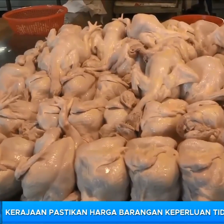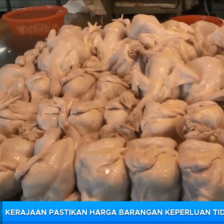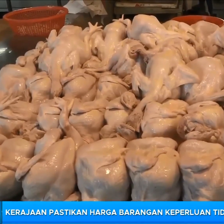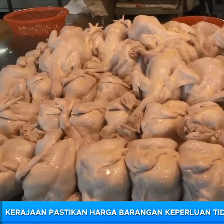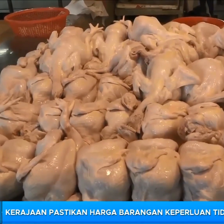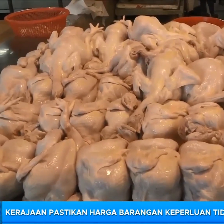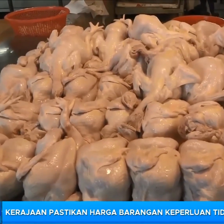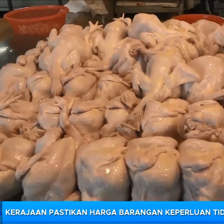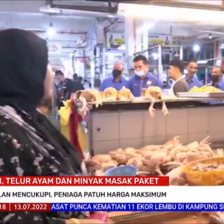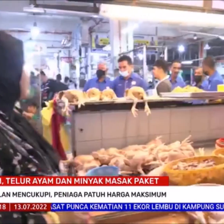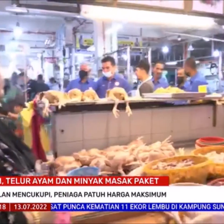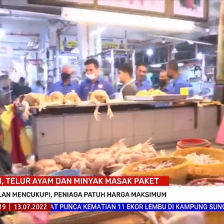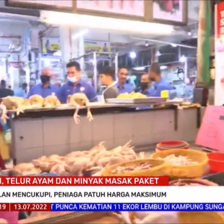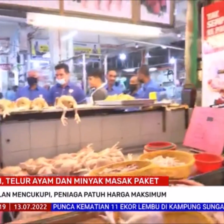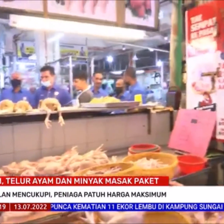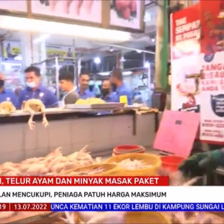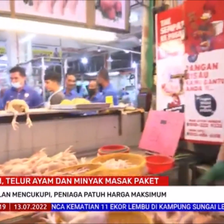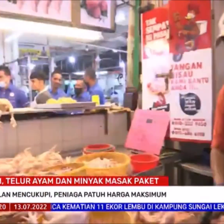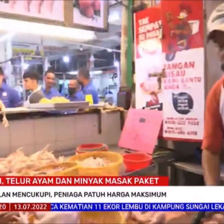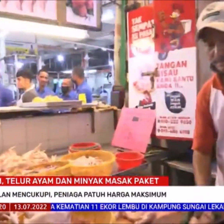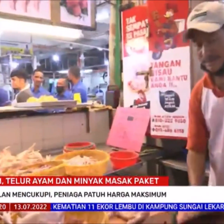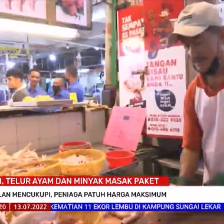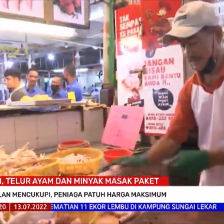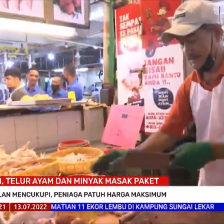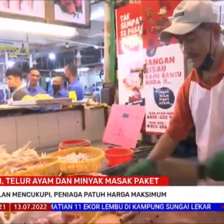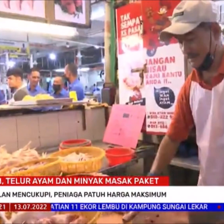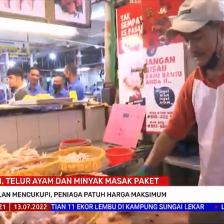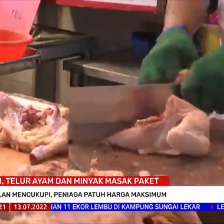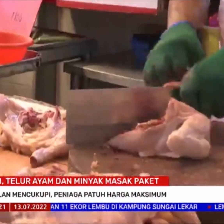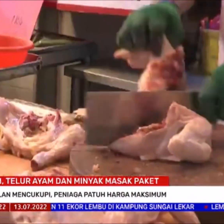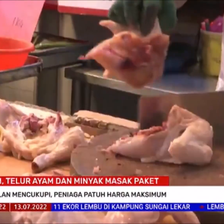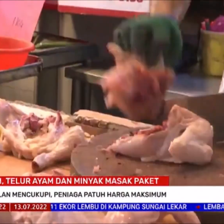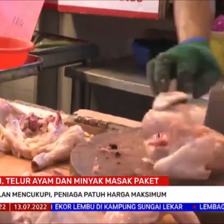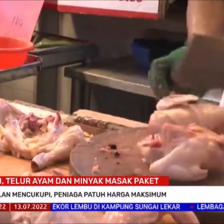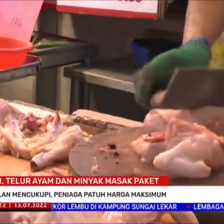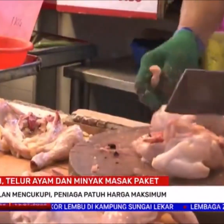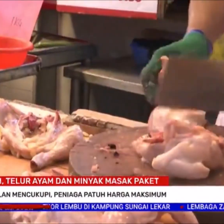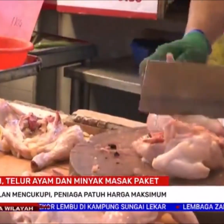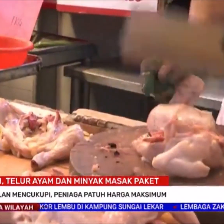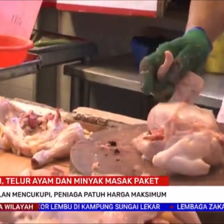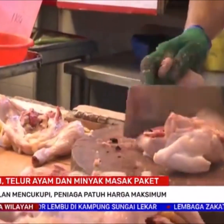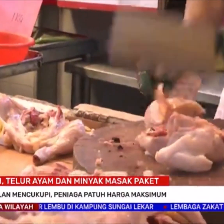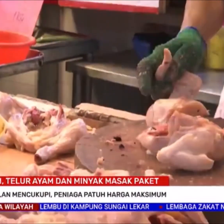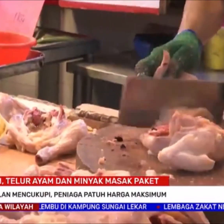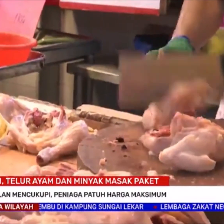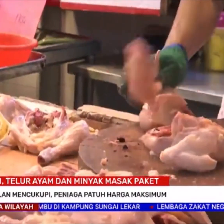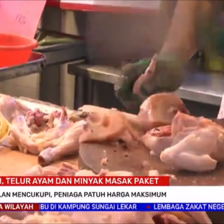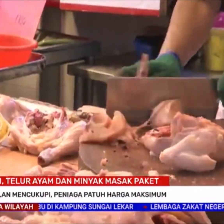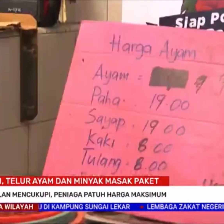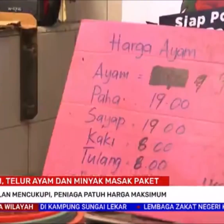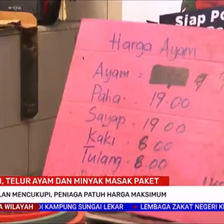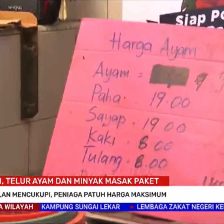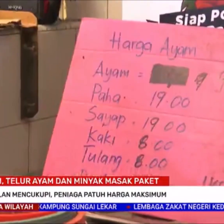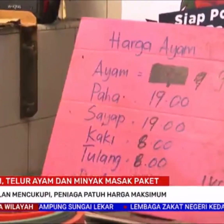Anwar Musa, setakat ini semua semakan telah dibuat oleh pasukan penguatkuasa bagi memastikan harga dan serta